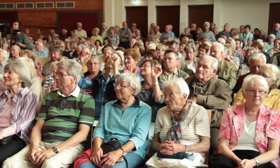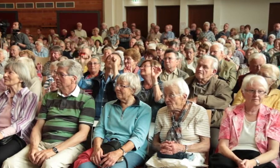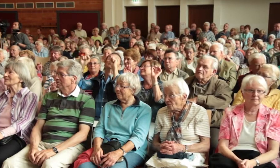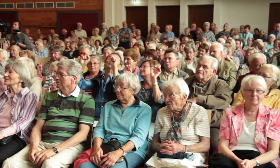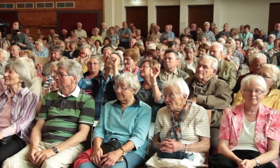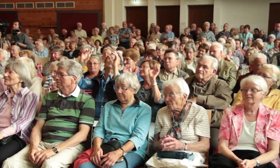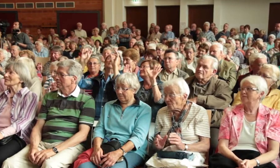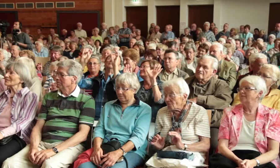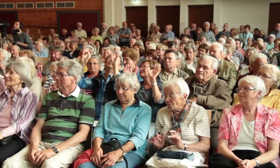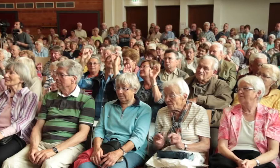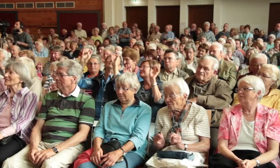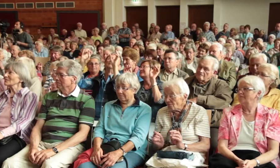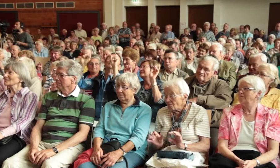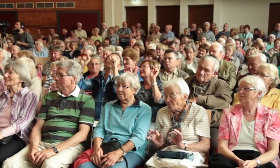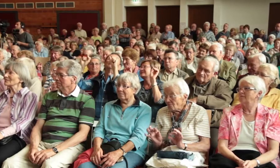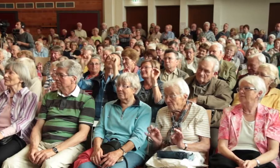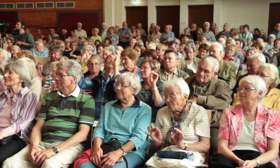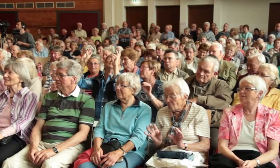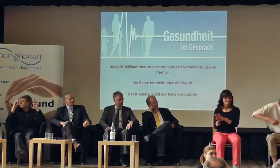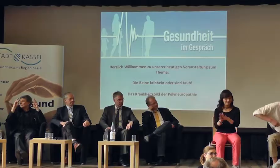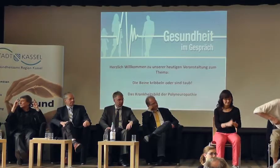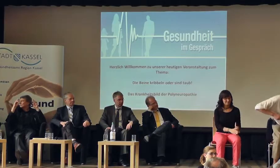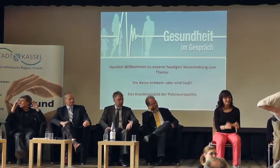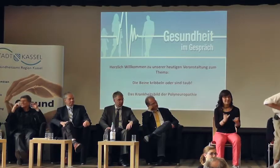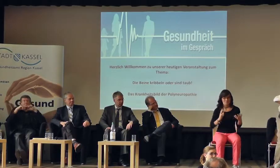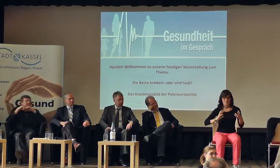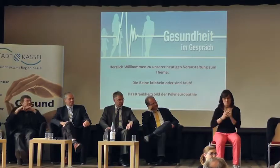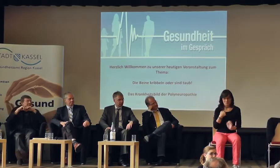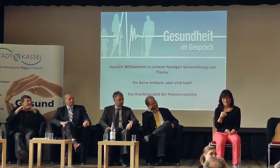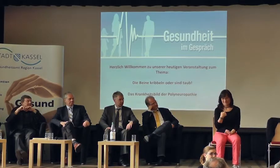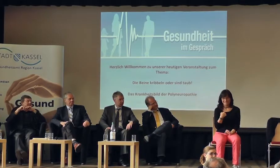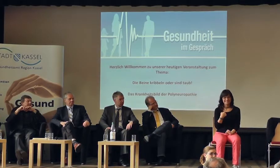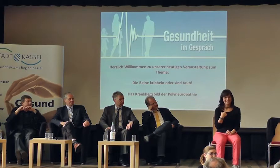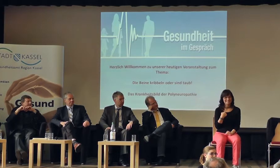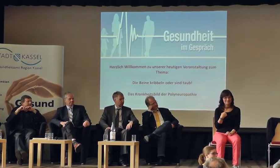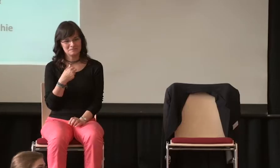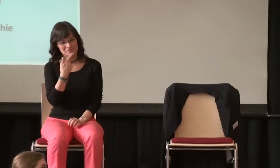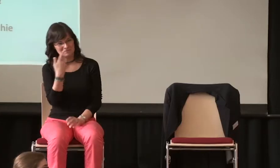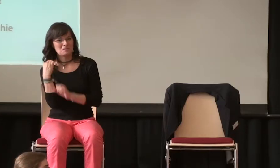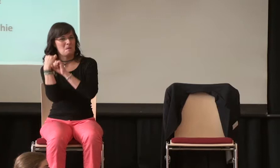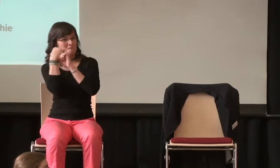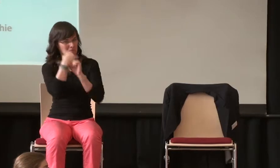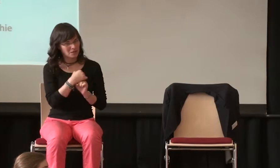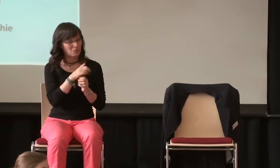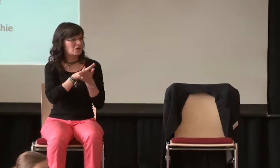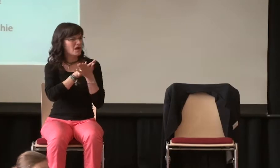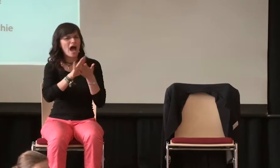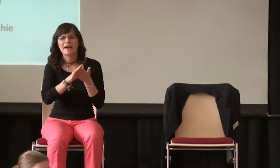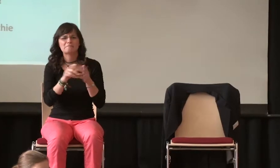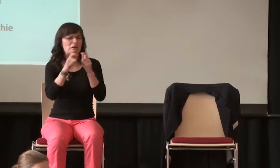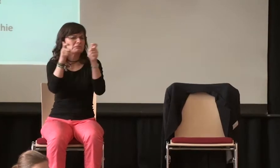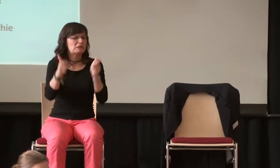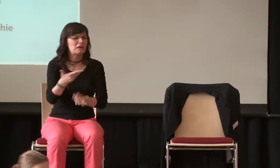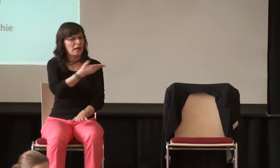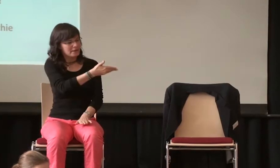Sensibilität gestört. So, jetzt, ich fasse mich kurz, habe ich so ein paar Sachen mitgebracht, ganz einfache Geräte,